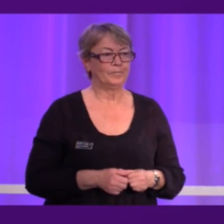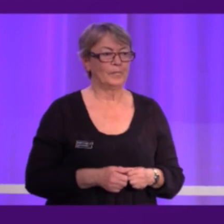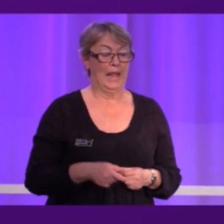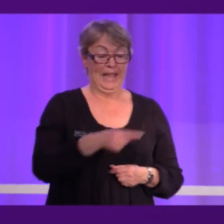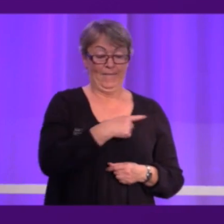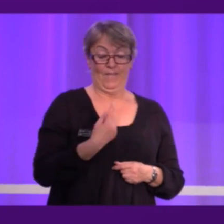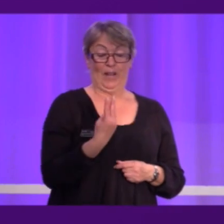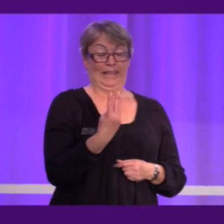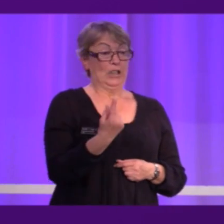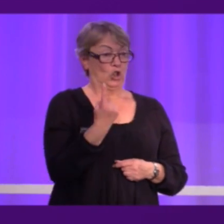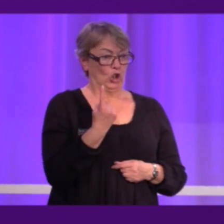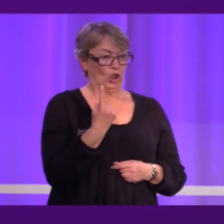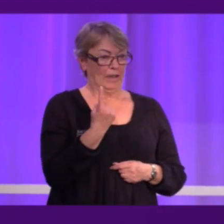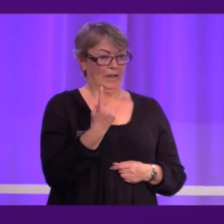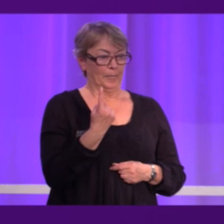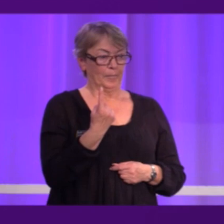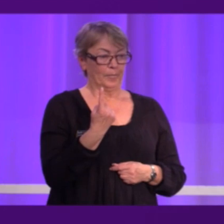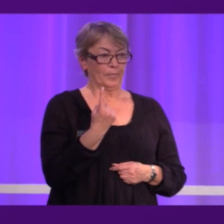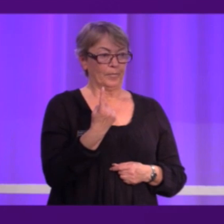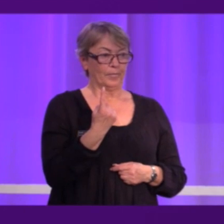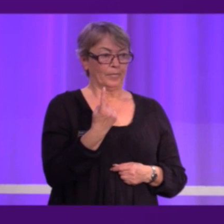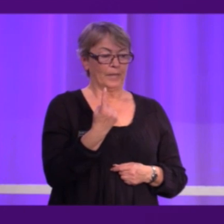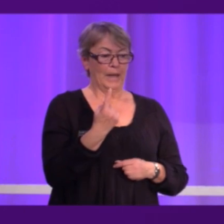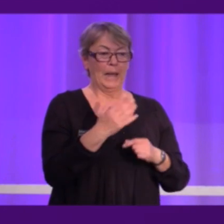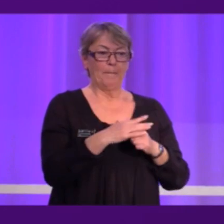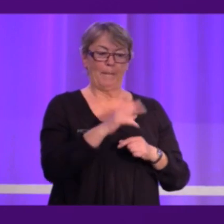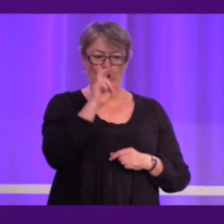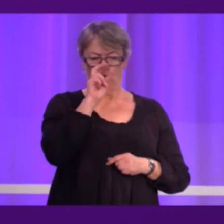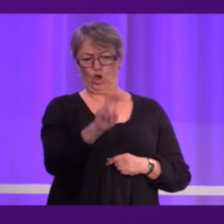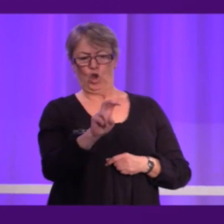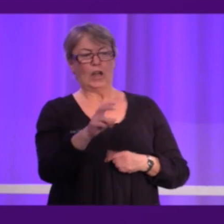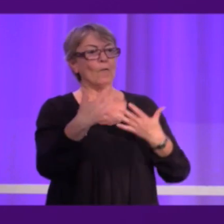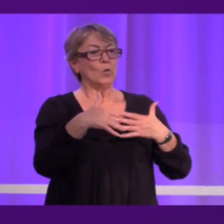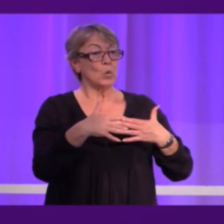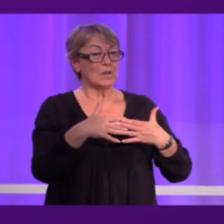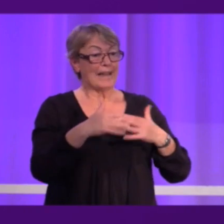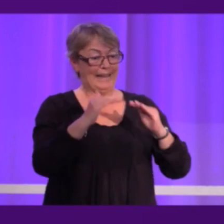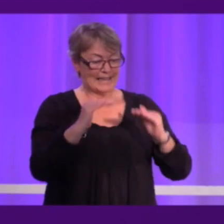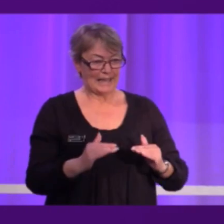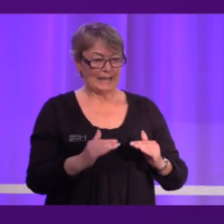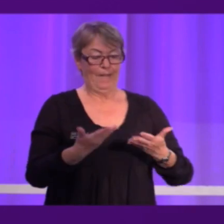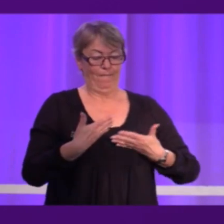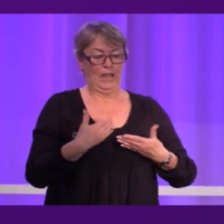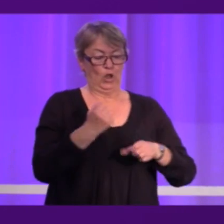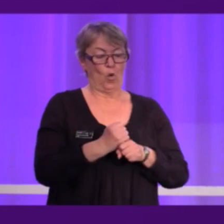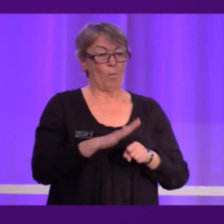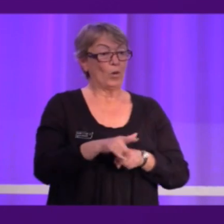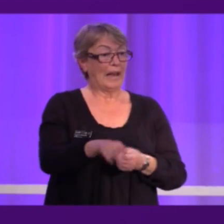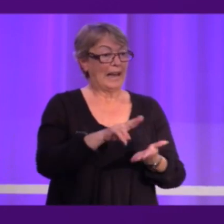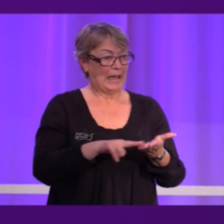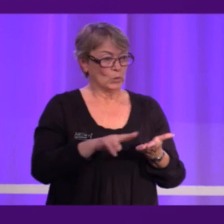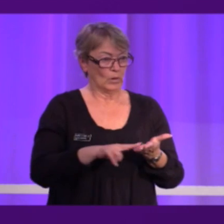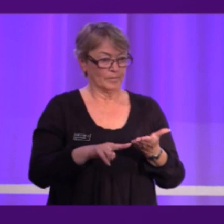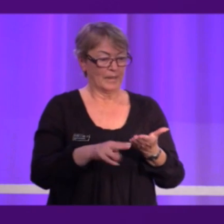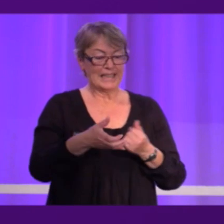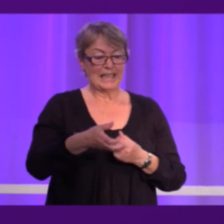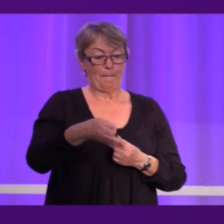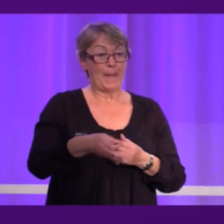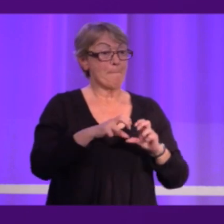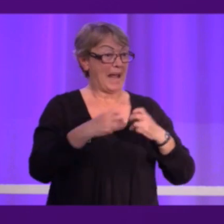Vi var tre stycken som med synliga funktionsnedsättningar fick jobb på den här redaktionen med